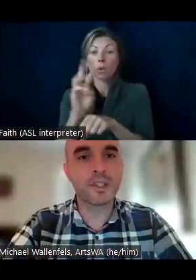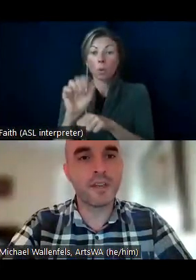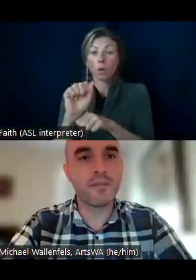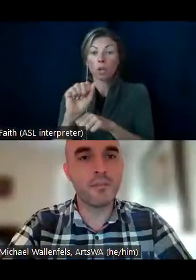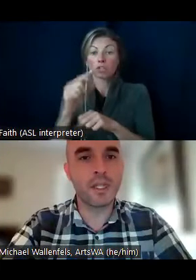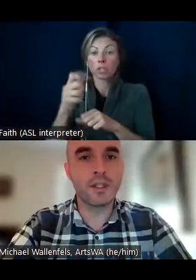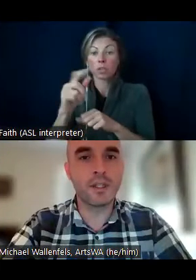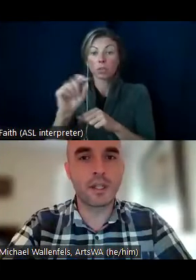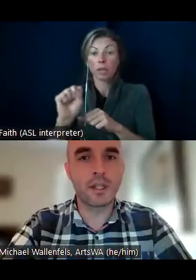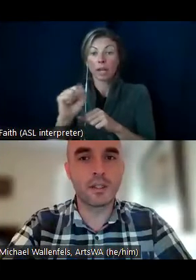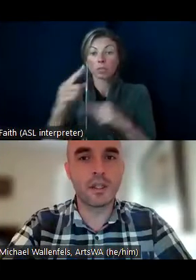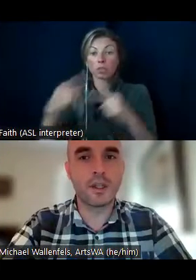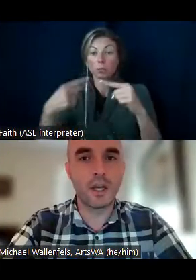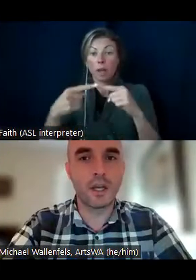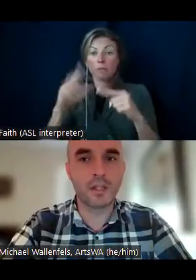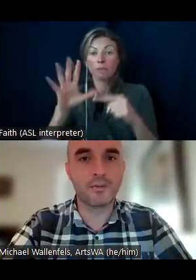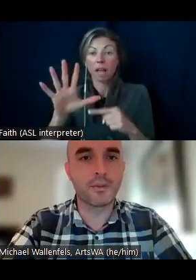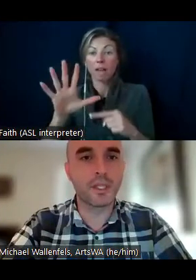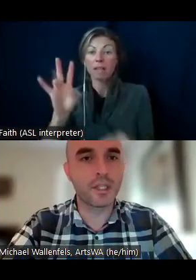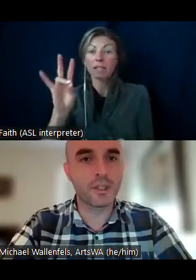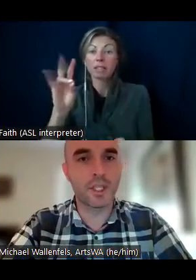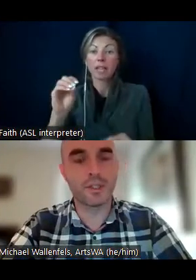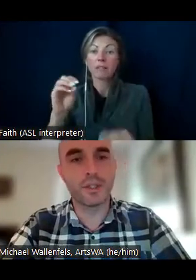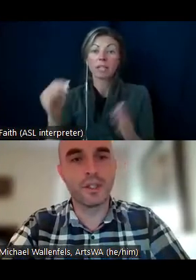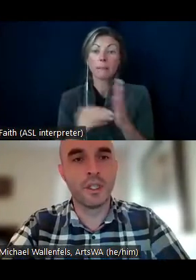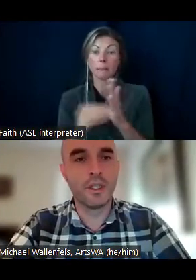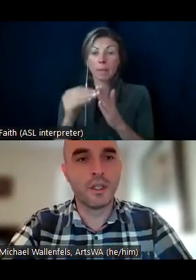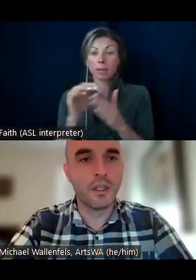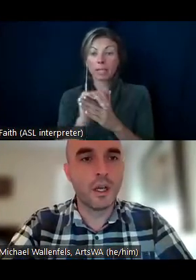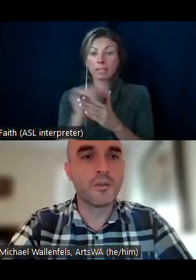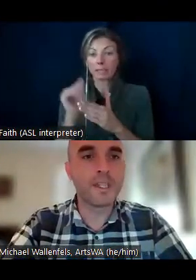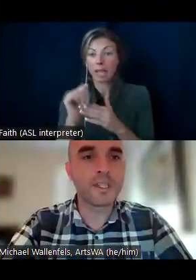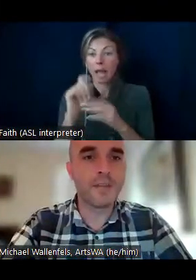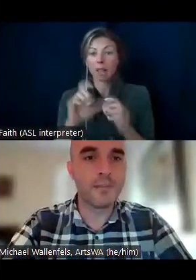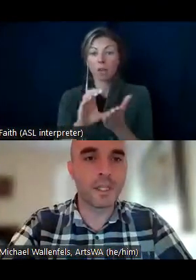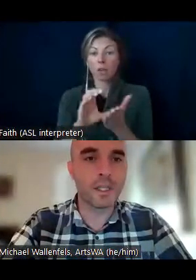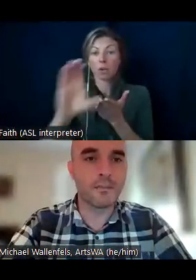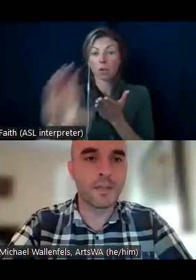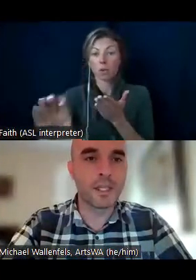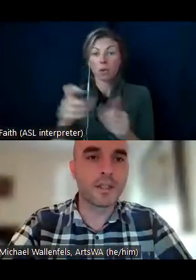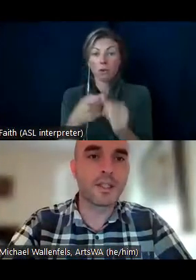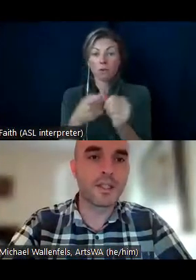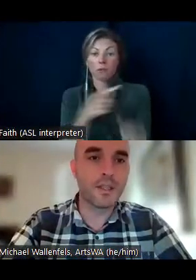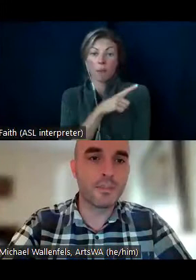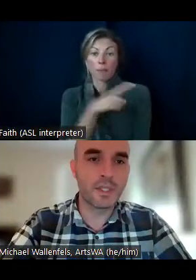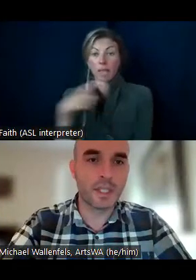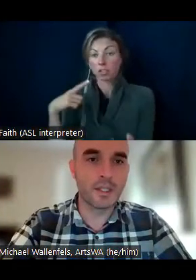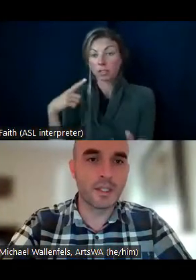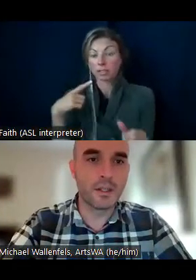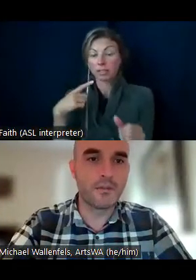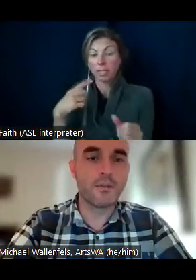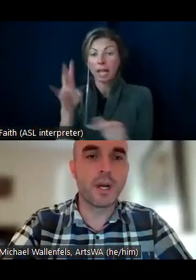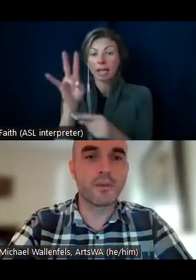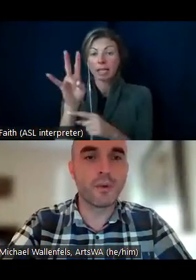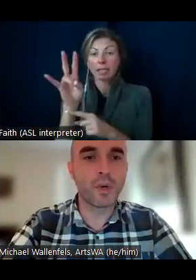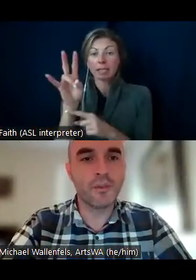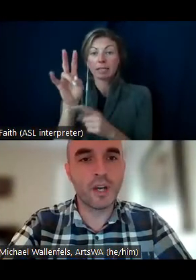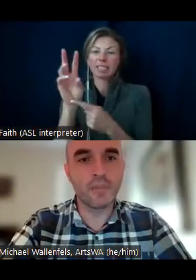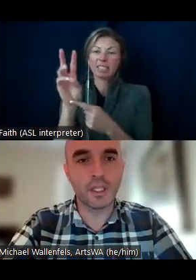예, 우선 워킹 워싱턴 그랜트 5차 이거에 대해서 이야기하죠.